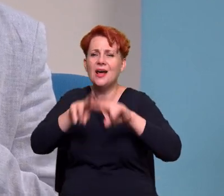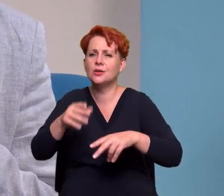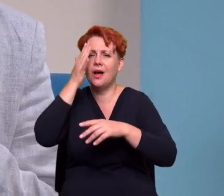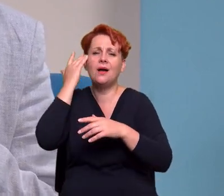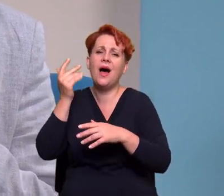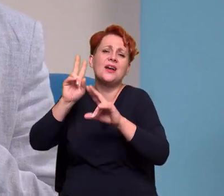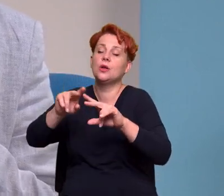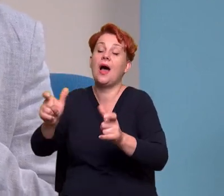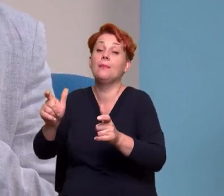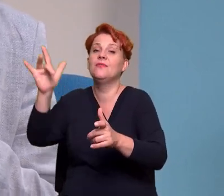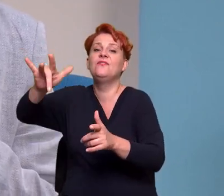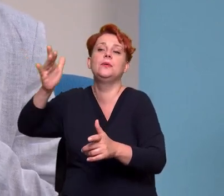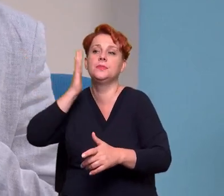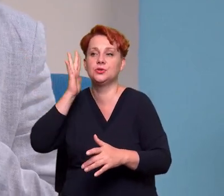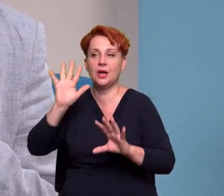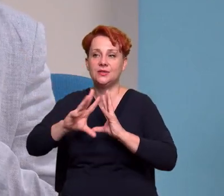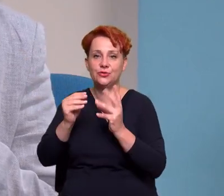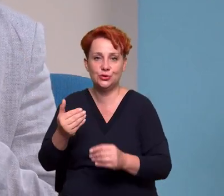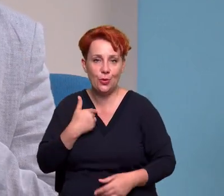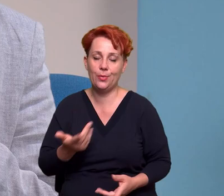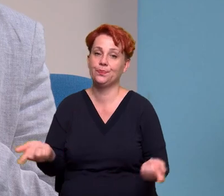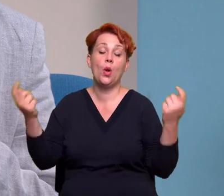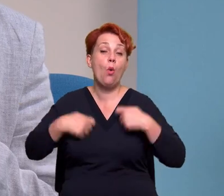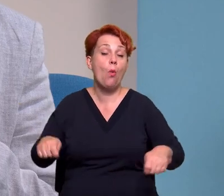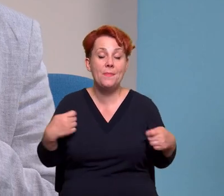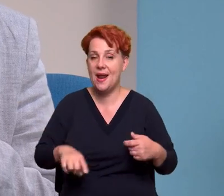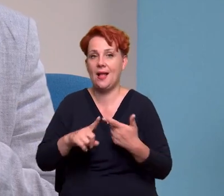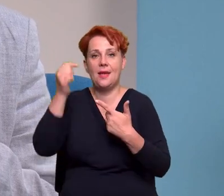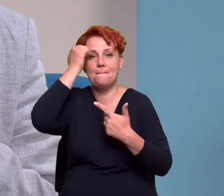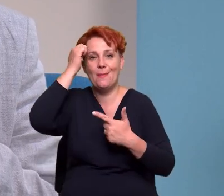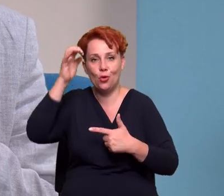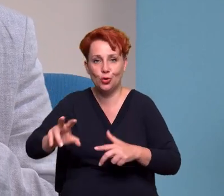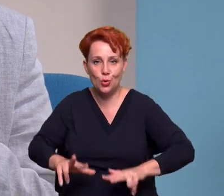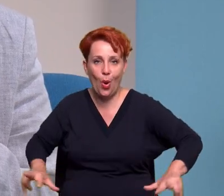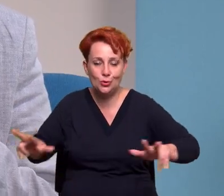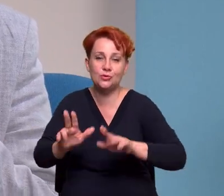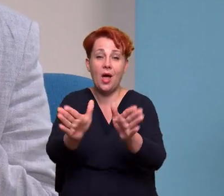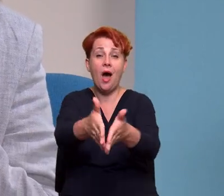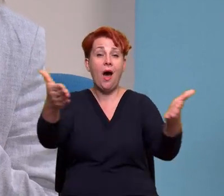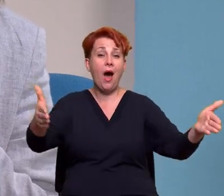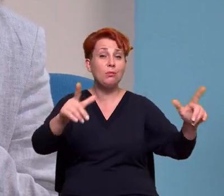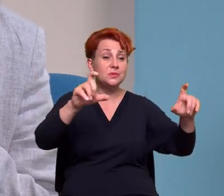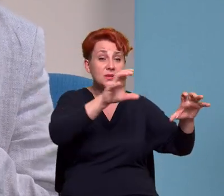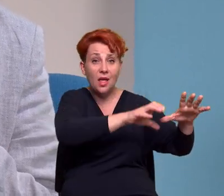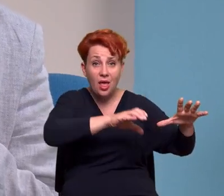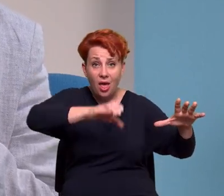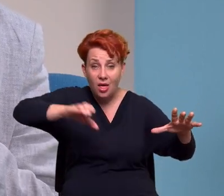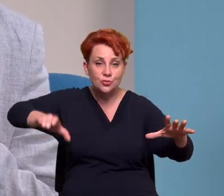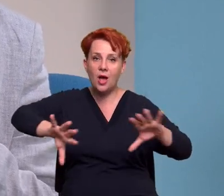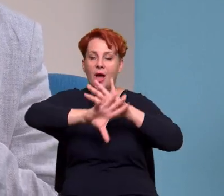w tym mieszkaniu wszystko. Ubrania, pamiątki rodzinne, albumy z fotografiami zostały zniesione